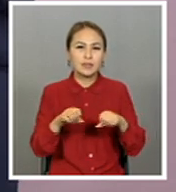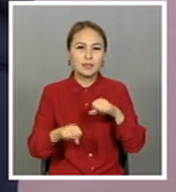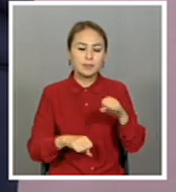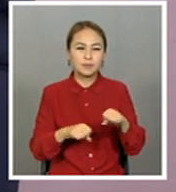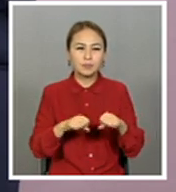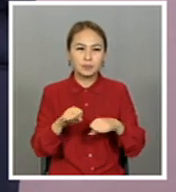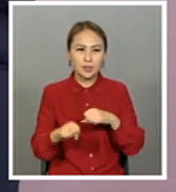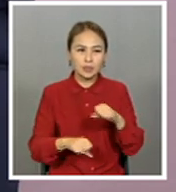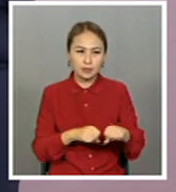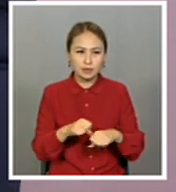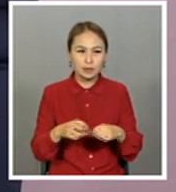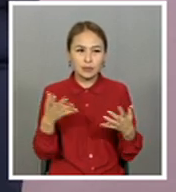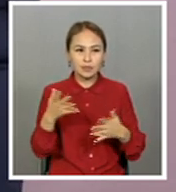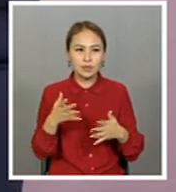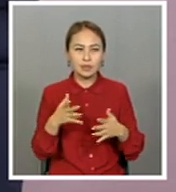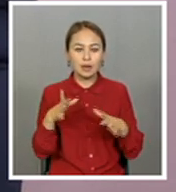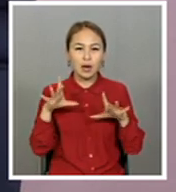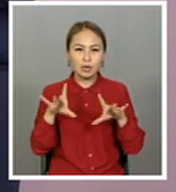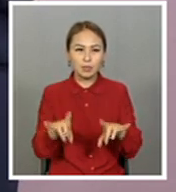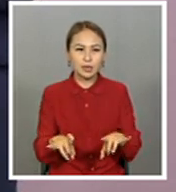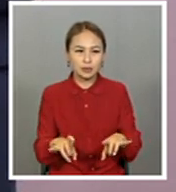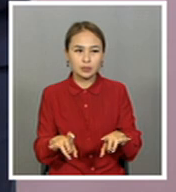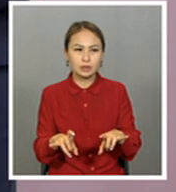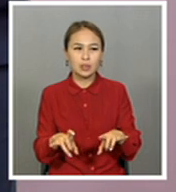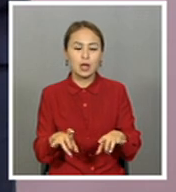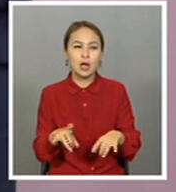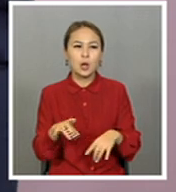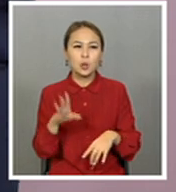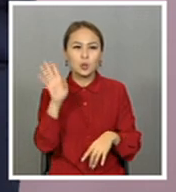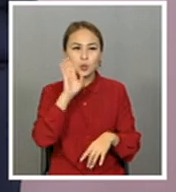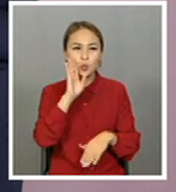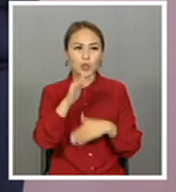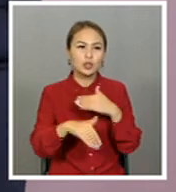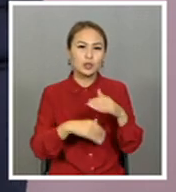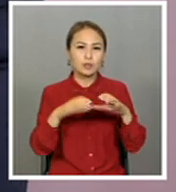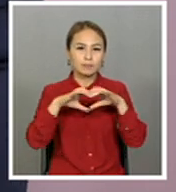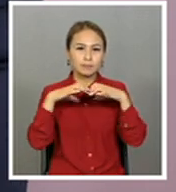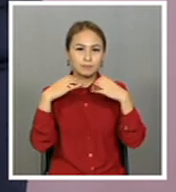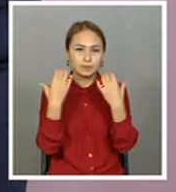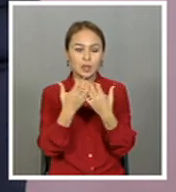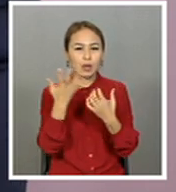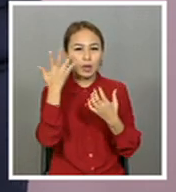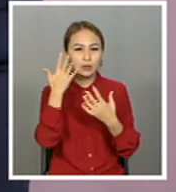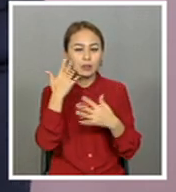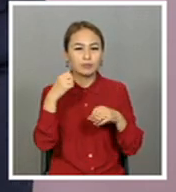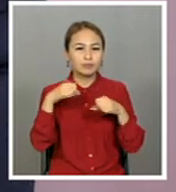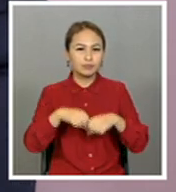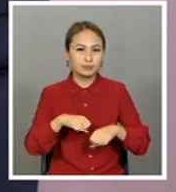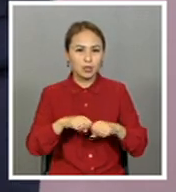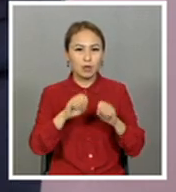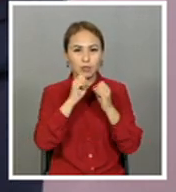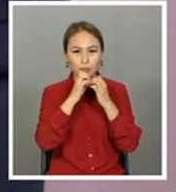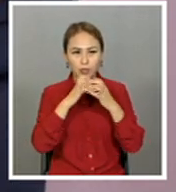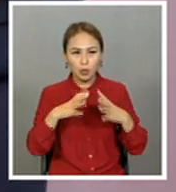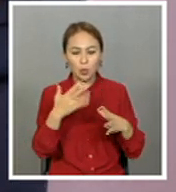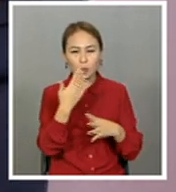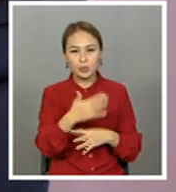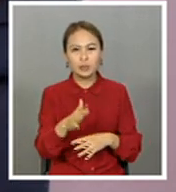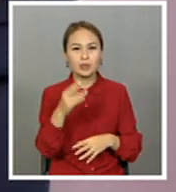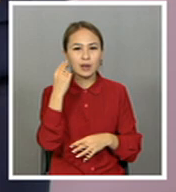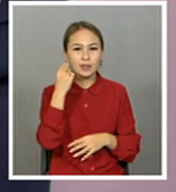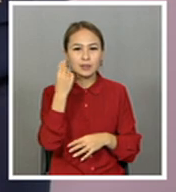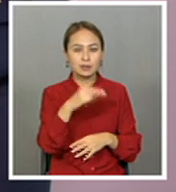болмаса арбаның дөңгелегін, суға түсетін шарымызды үрлегенде ауаның осы